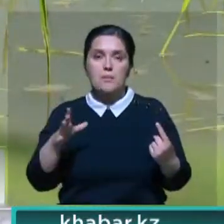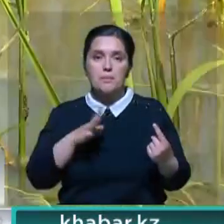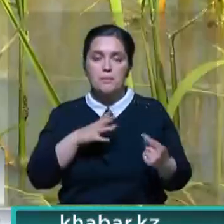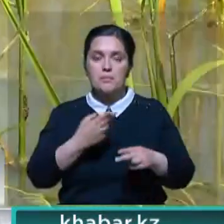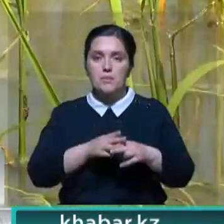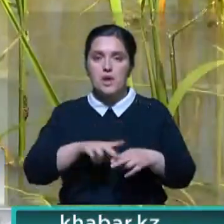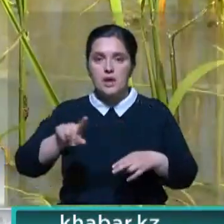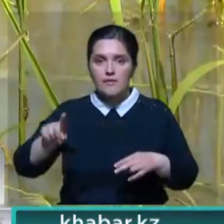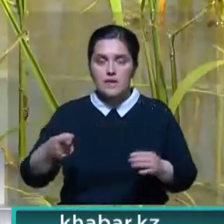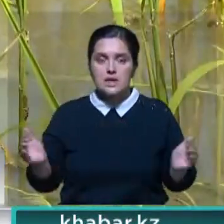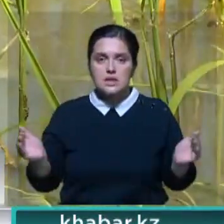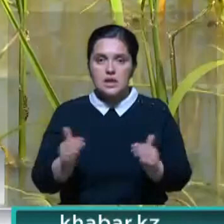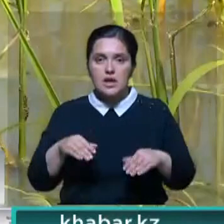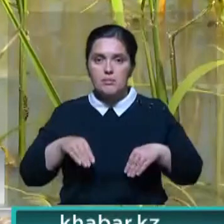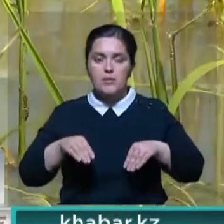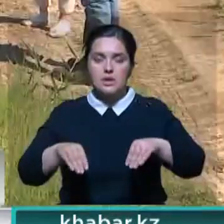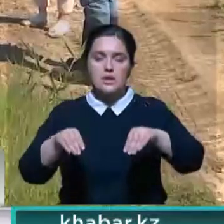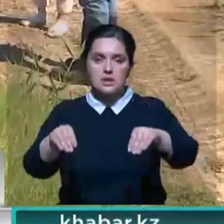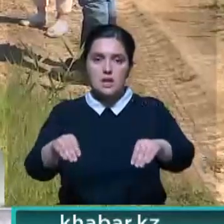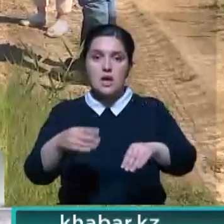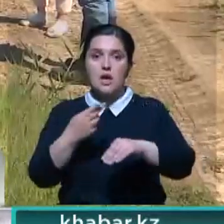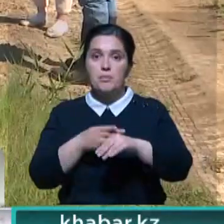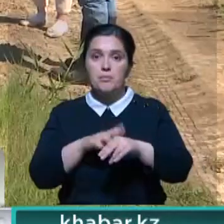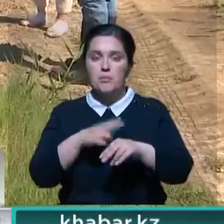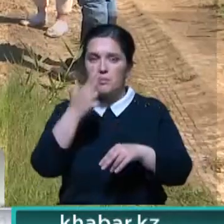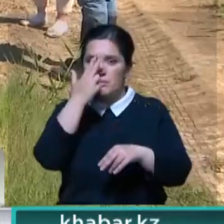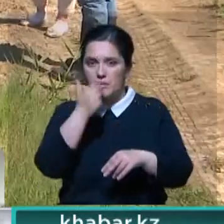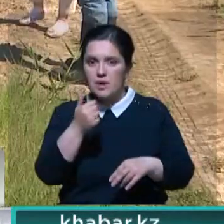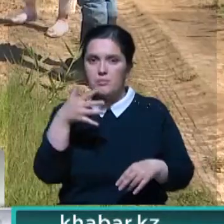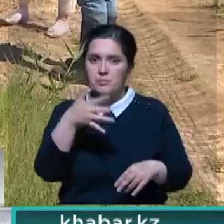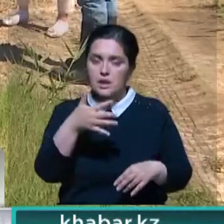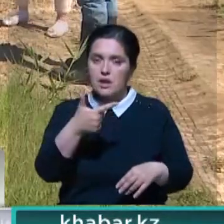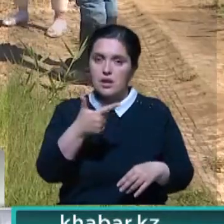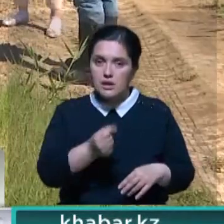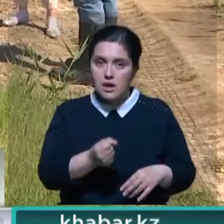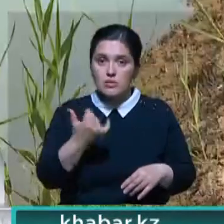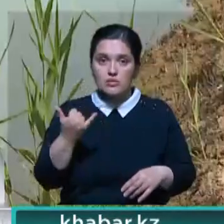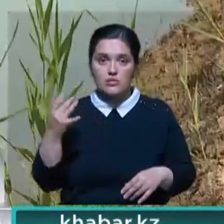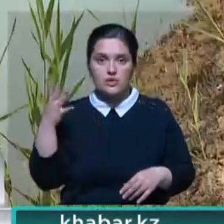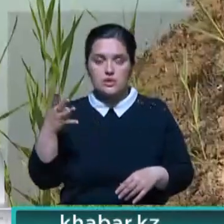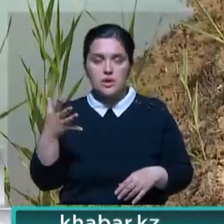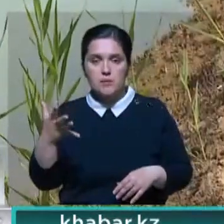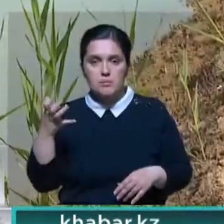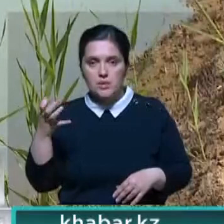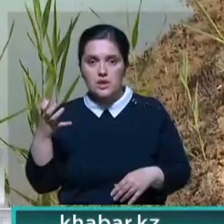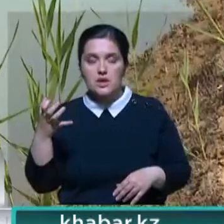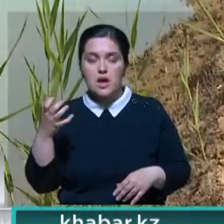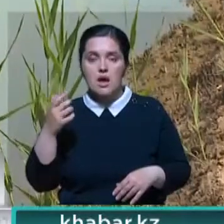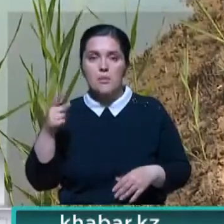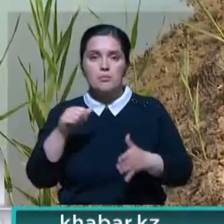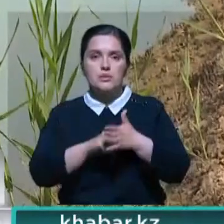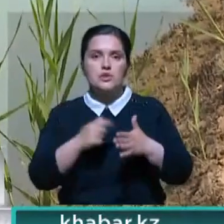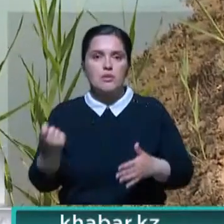вынуждено сократить посевные площади главной культуры. Вместо привычных 5000 гектаров – 4,5. Главная причина